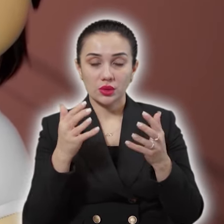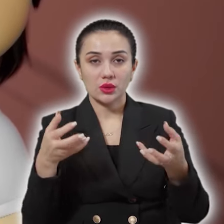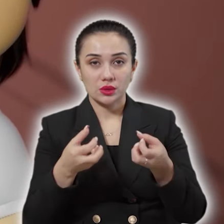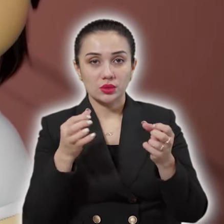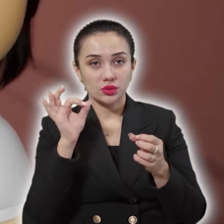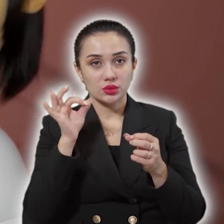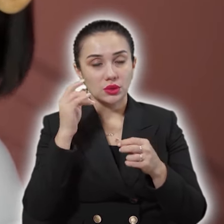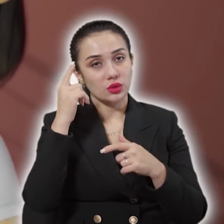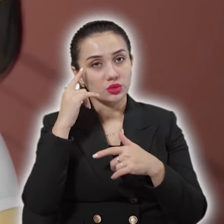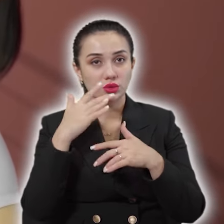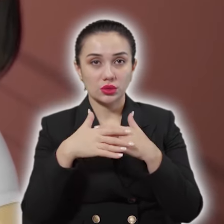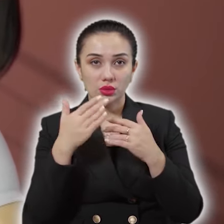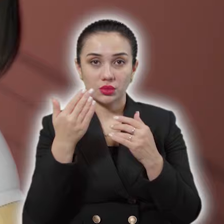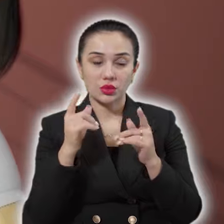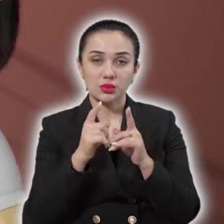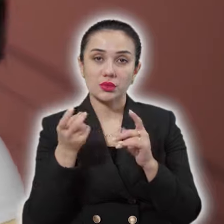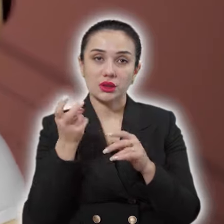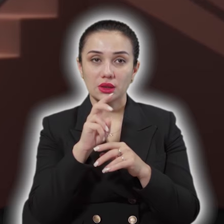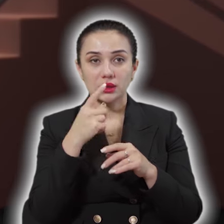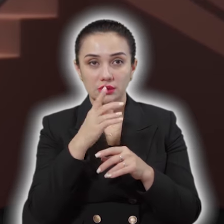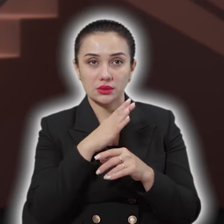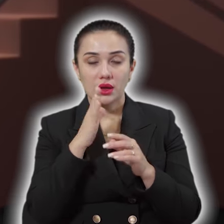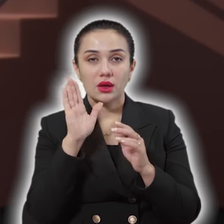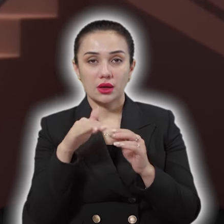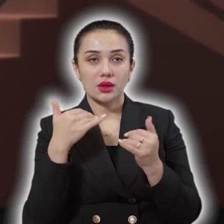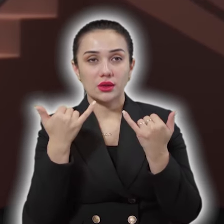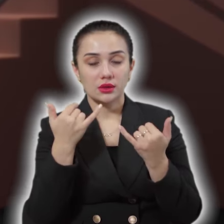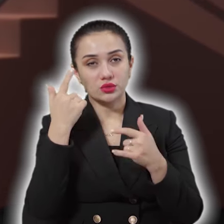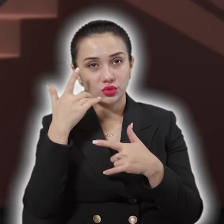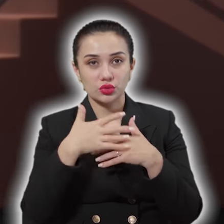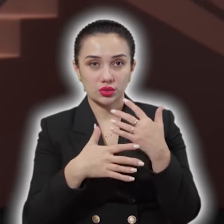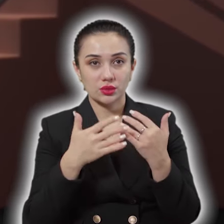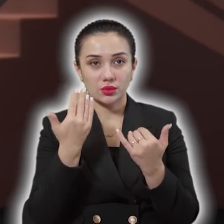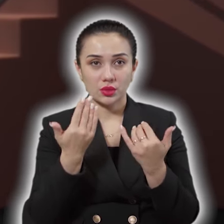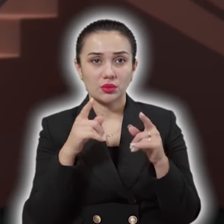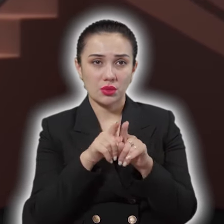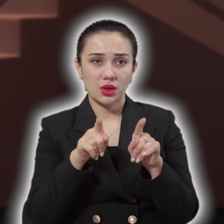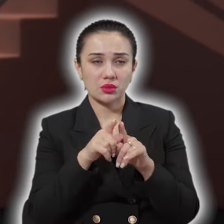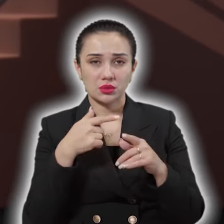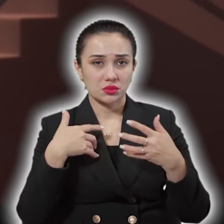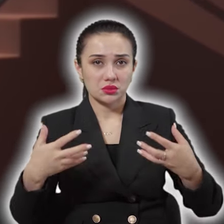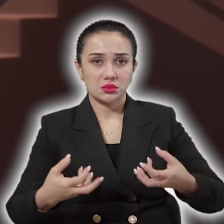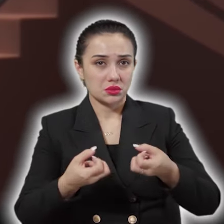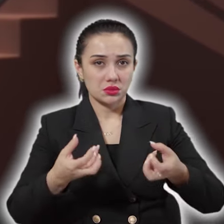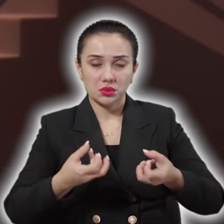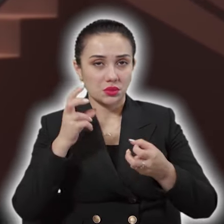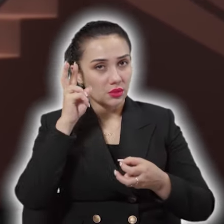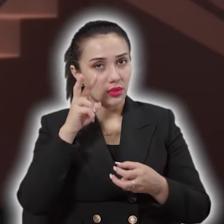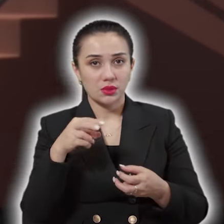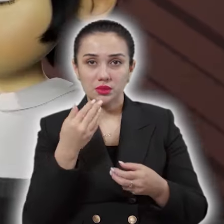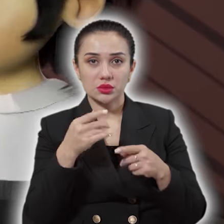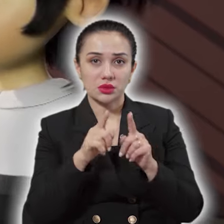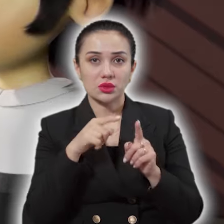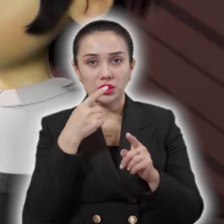xamir qorish haqida tushunchaga ega bo'lib kelinglar dedilar. Ha, endi tushundim. Lekin baribir biz xamir qorishni